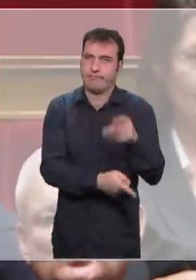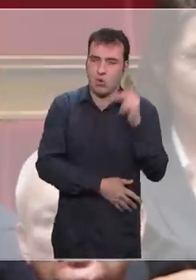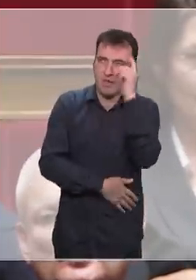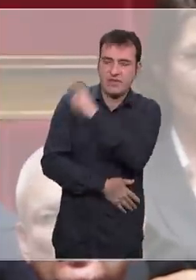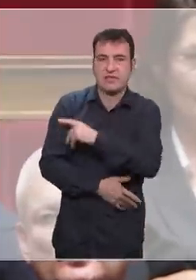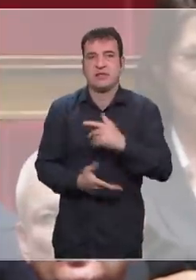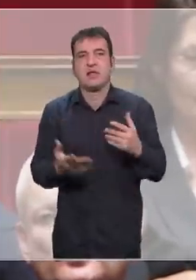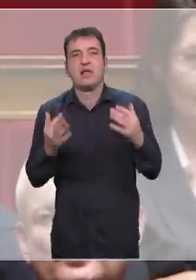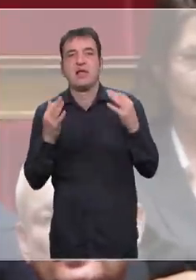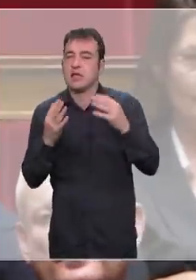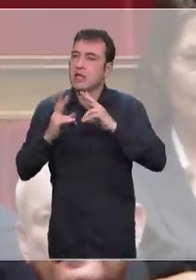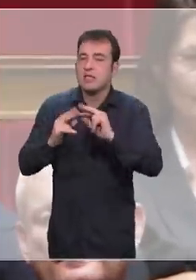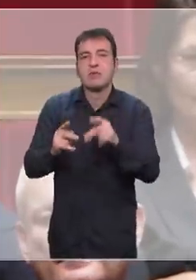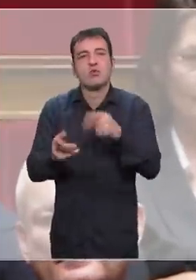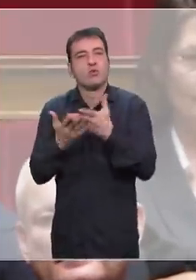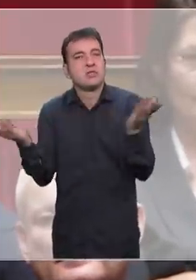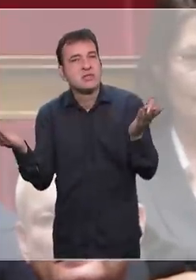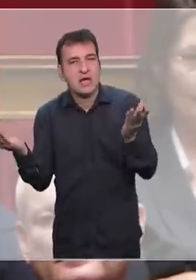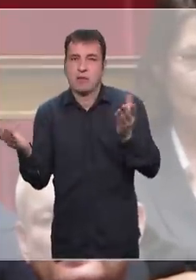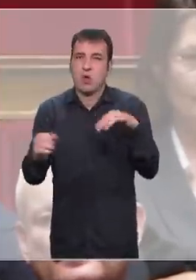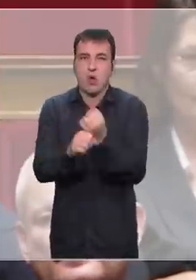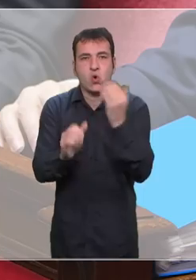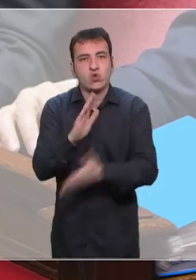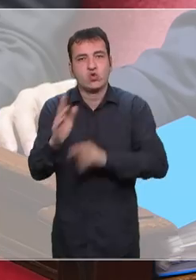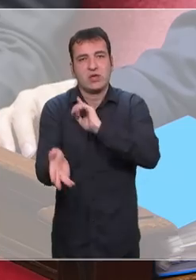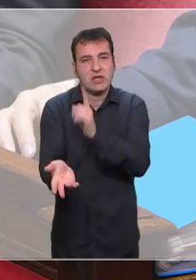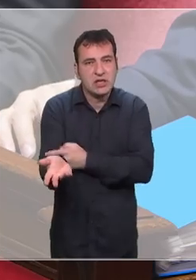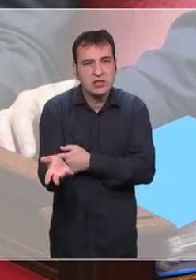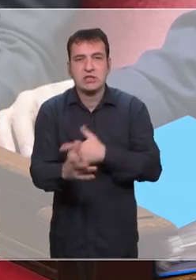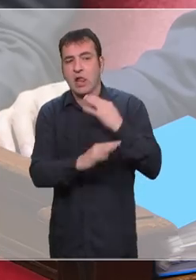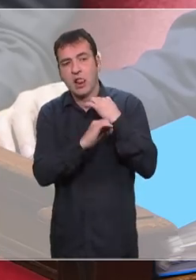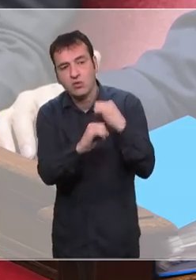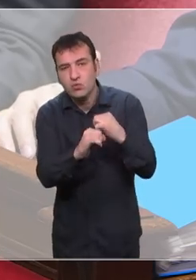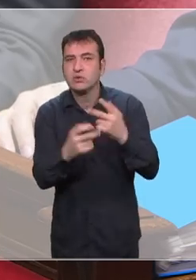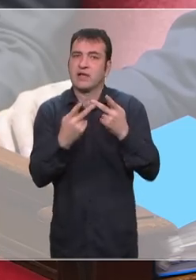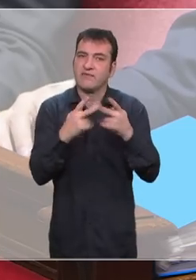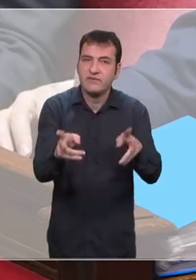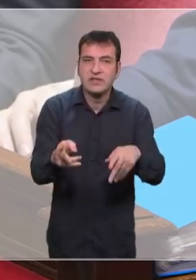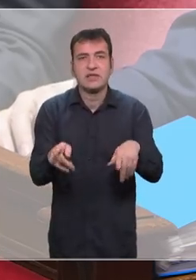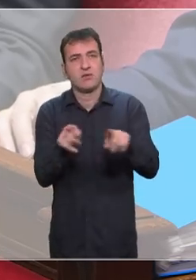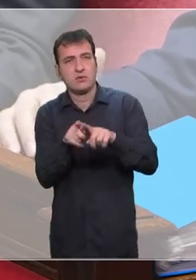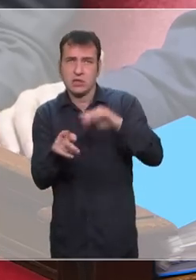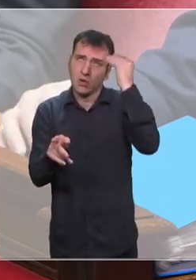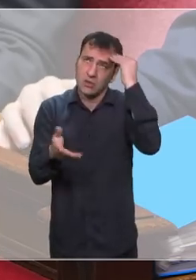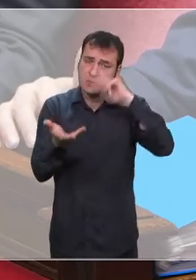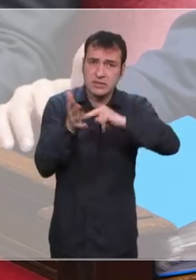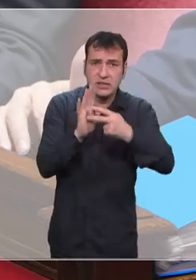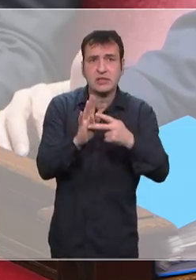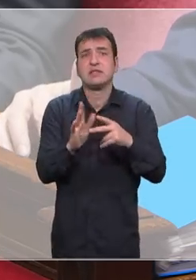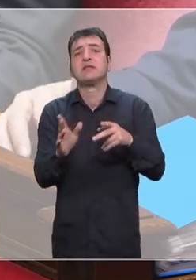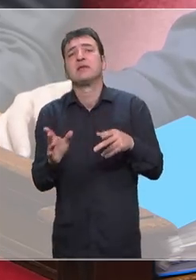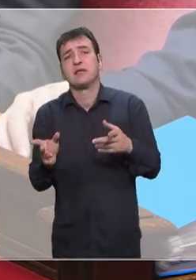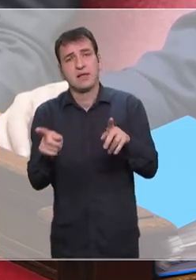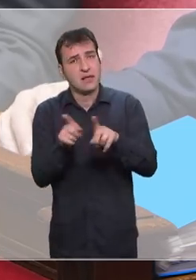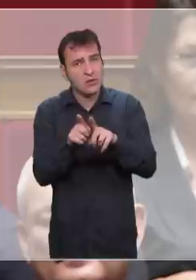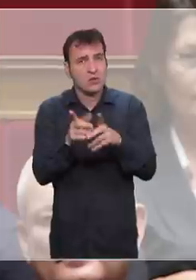l'énergie, contraintes urbanistiques, réglementation, connaissance des différentes solutions techniques, intégration des ENR au réseau et financement